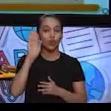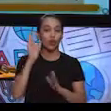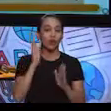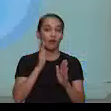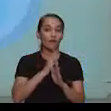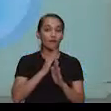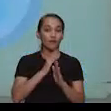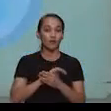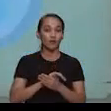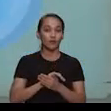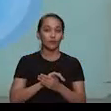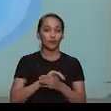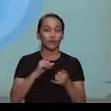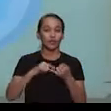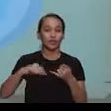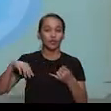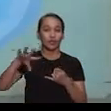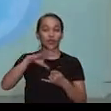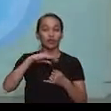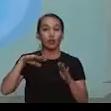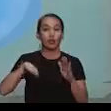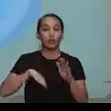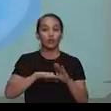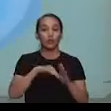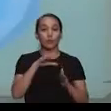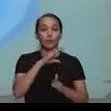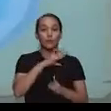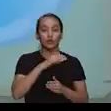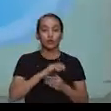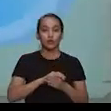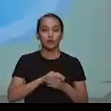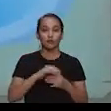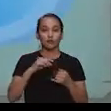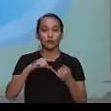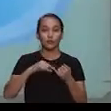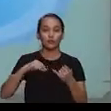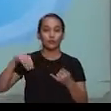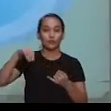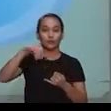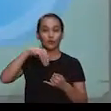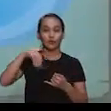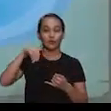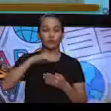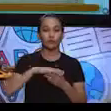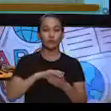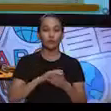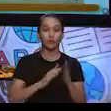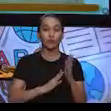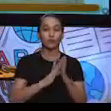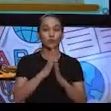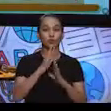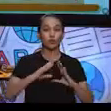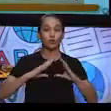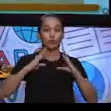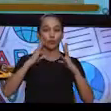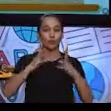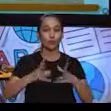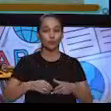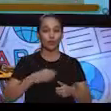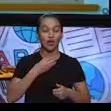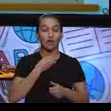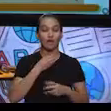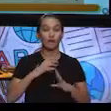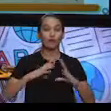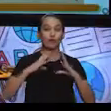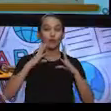havo, yer osti boyliklari, tuproq, o'simliklar dunyosi,